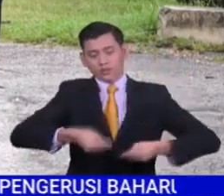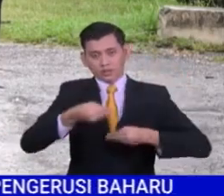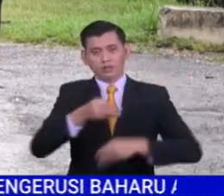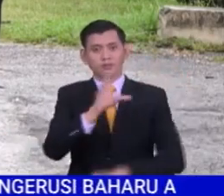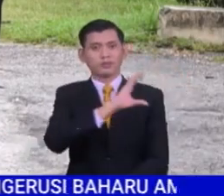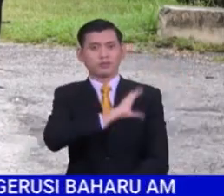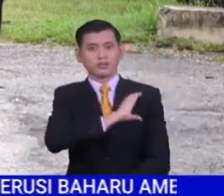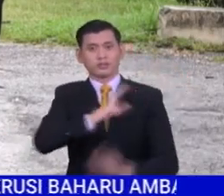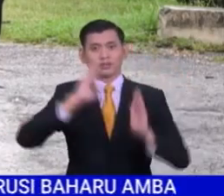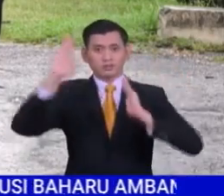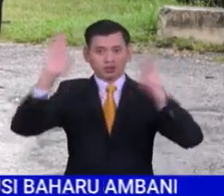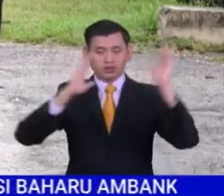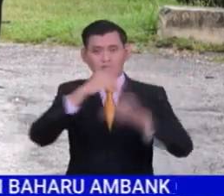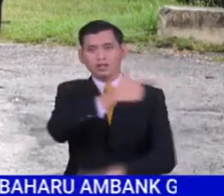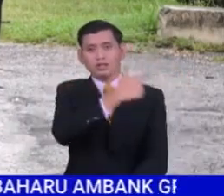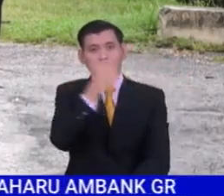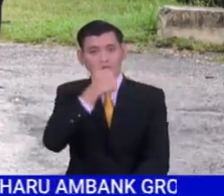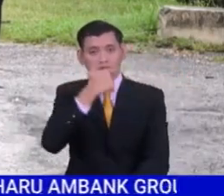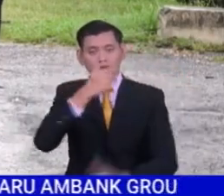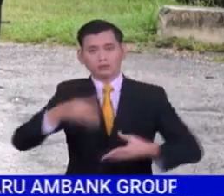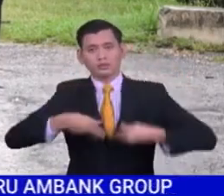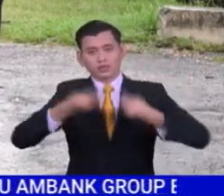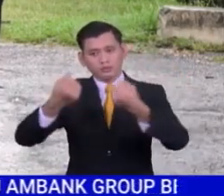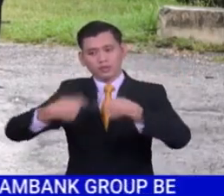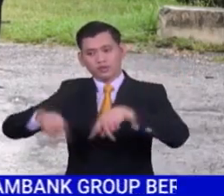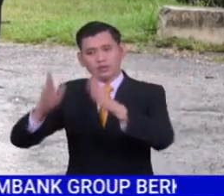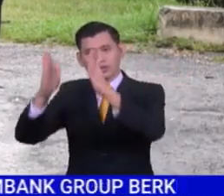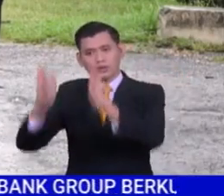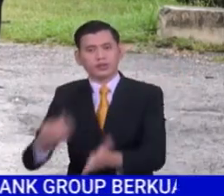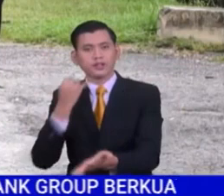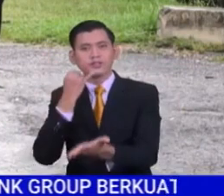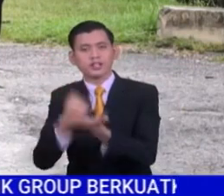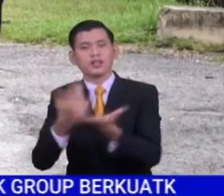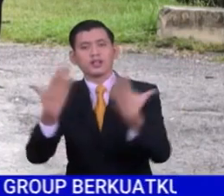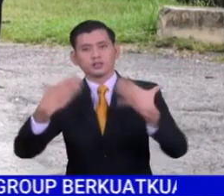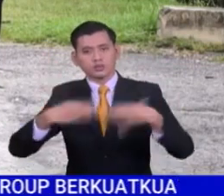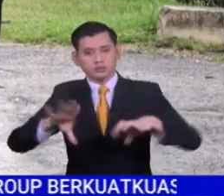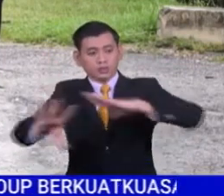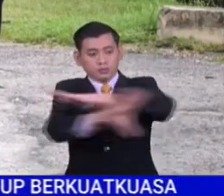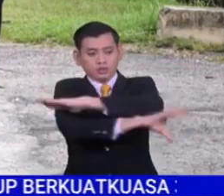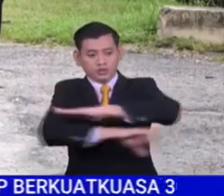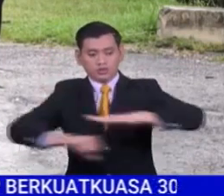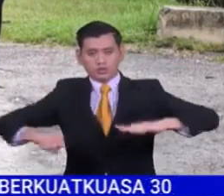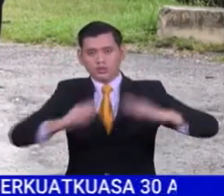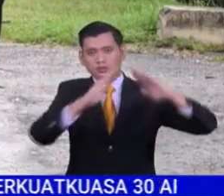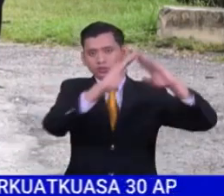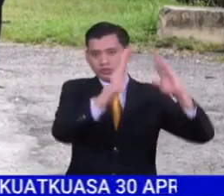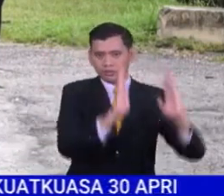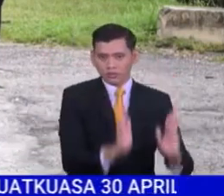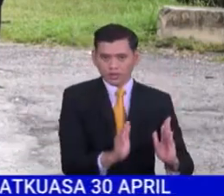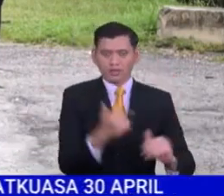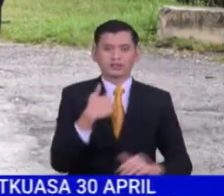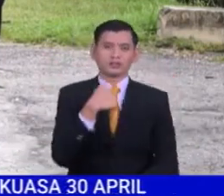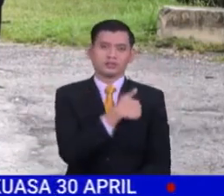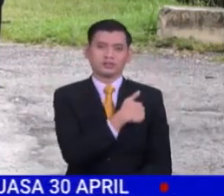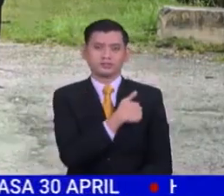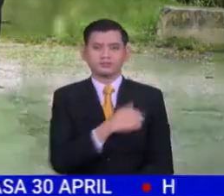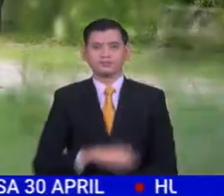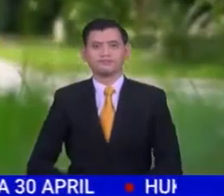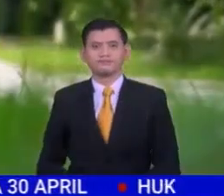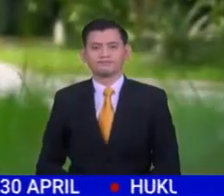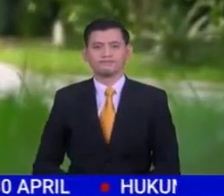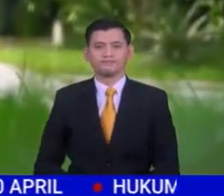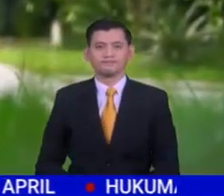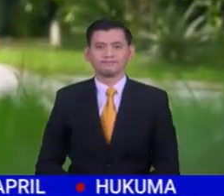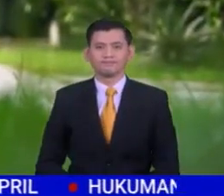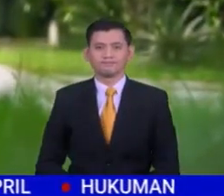Malaysia dan jangan beri peluang kepada penjenayah untuk beraya di rumah anda. Syahira Abdullah, Berita RTM.